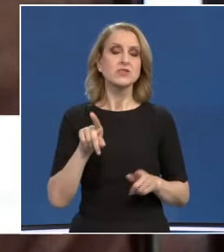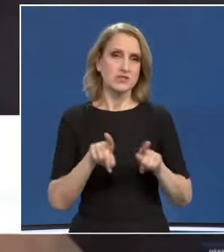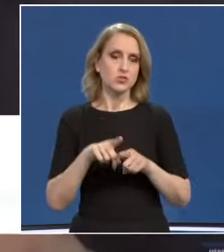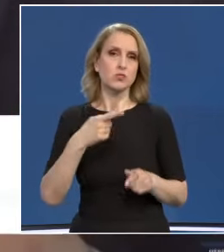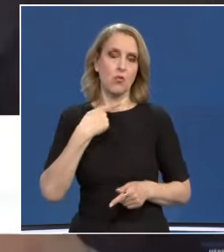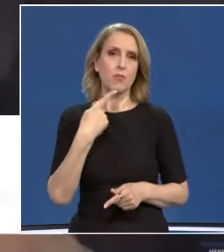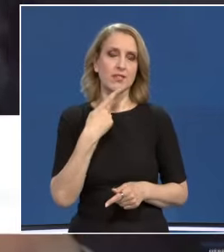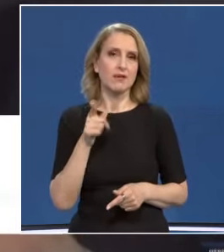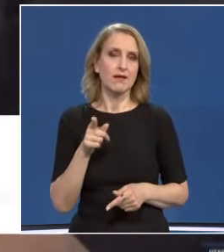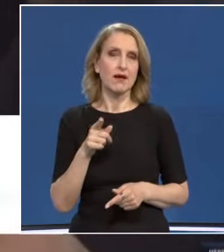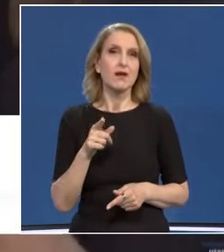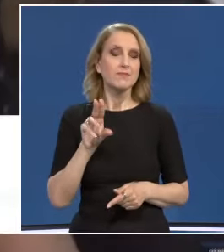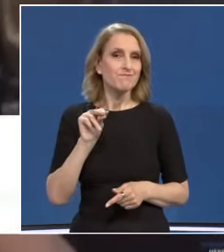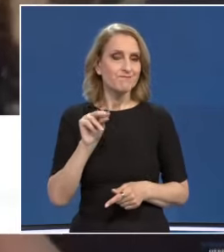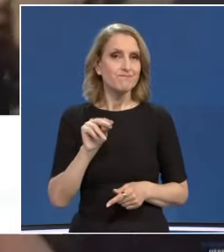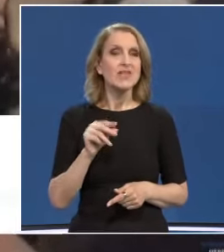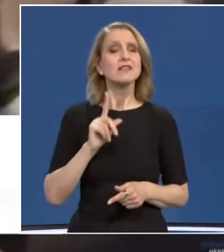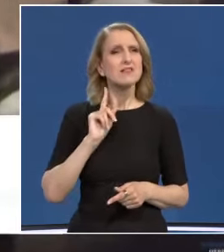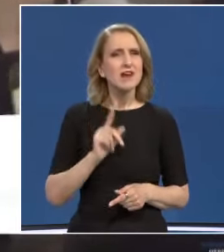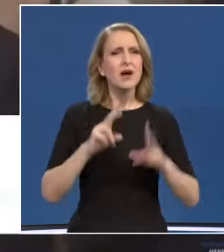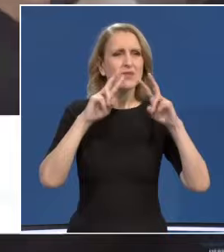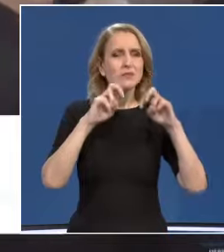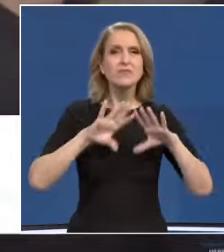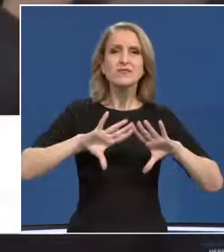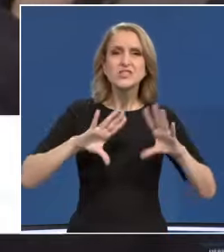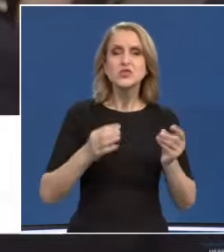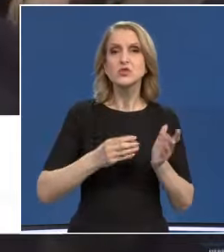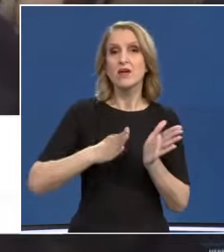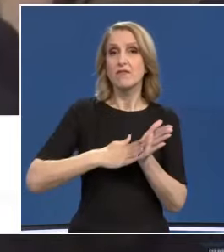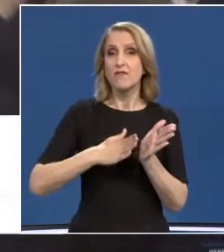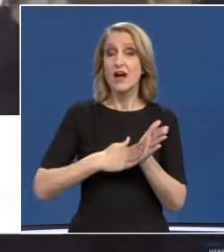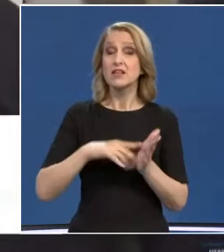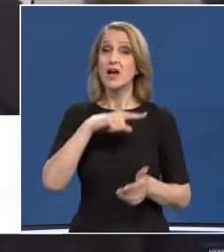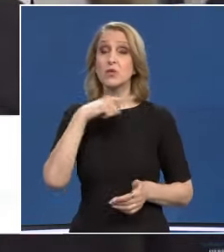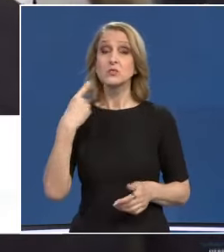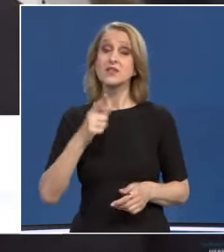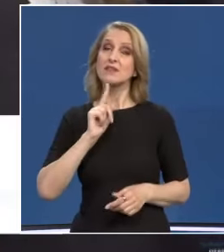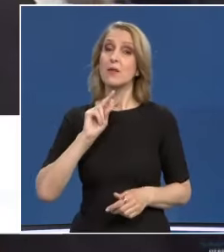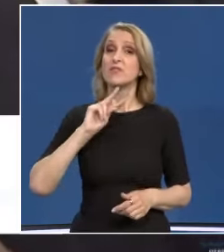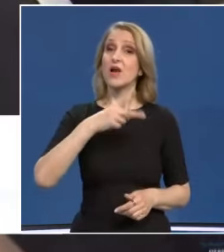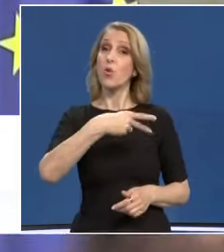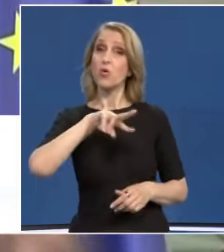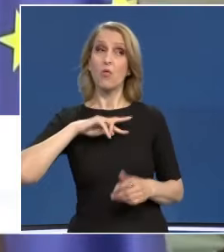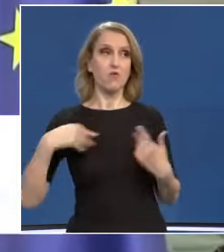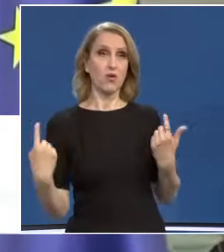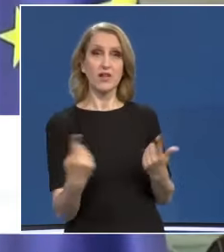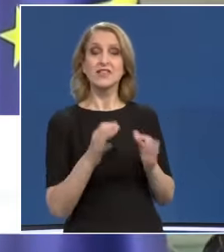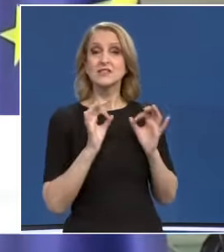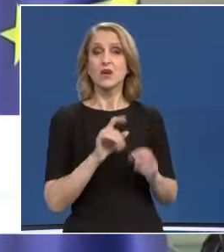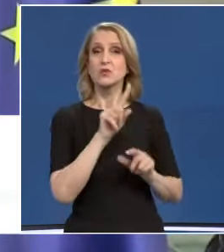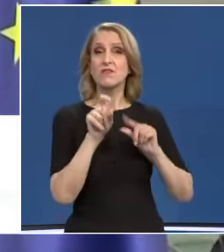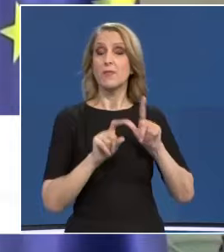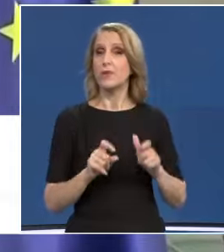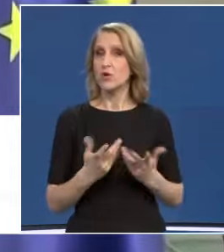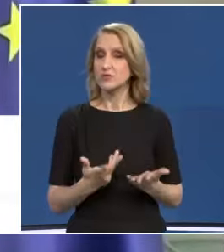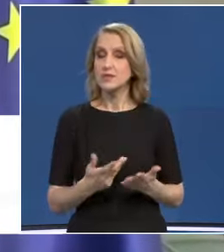коментира. Трябва да се установят всички факти и Русия трябва да отговори на сериозни въпроси. От Мюнхен